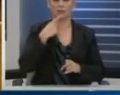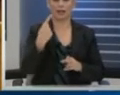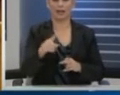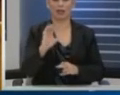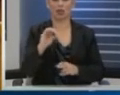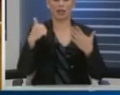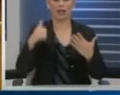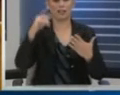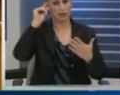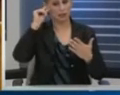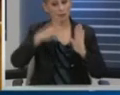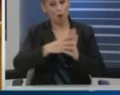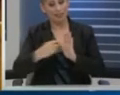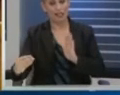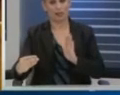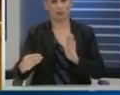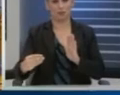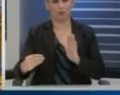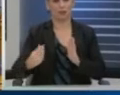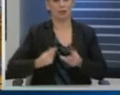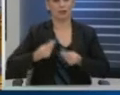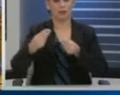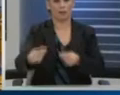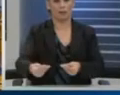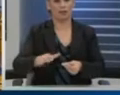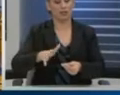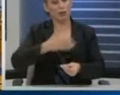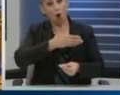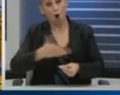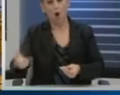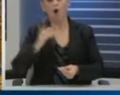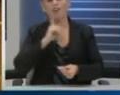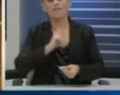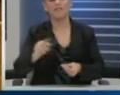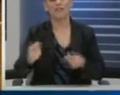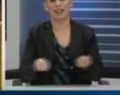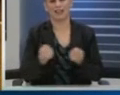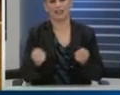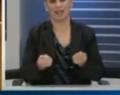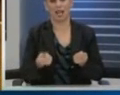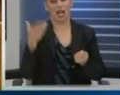τους 106 φοιτητές που αντέγραψαν και παρέδωσαν σχεδόν όλοι την ίδια